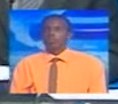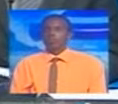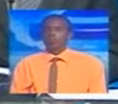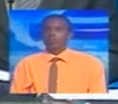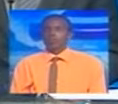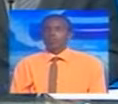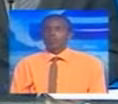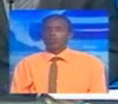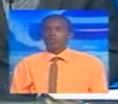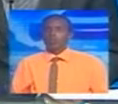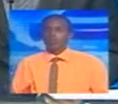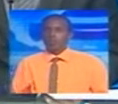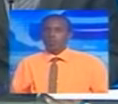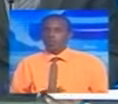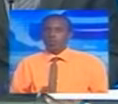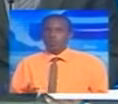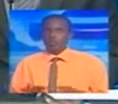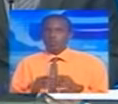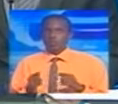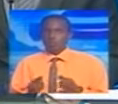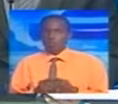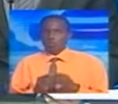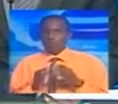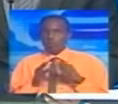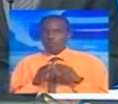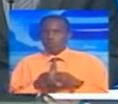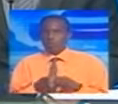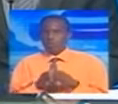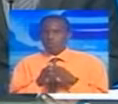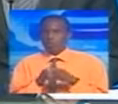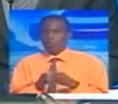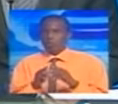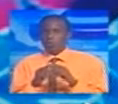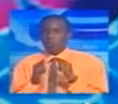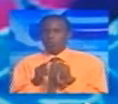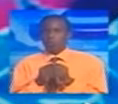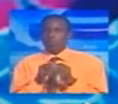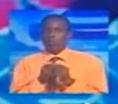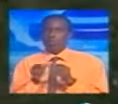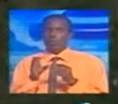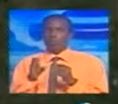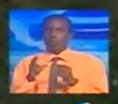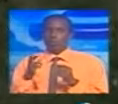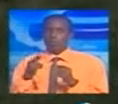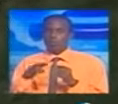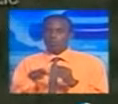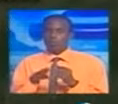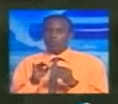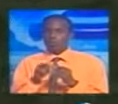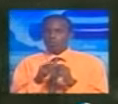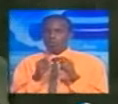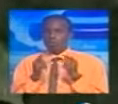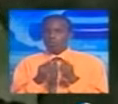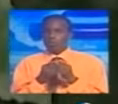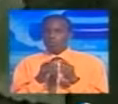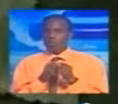Et enfin, donc, au Cameroun, l'enquête après le naufrage d'un bateau de l'armée. Au Cameroun, une enquête est en cours et une cellule de crise a été mise sur pied